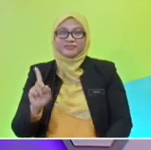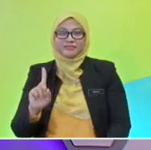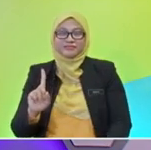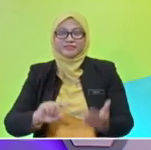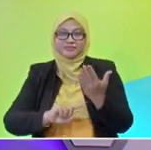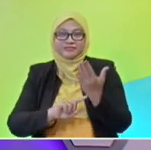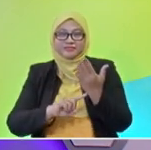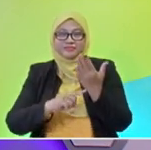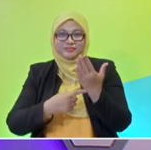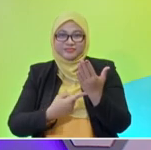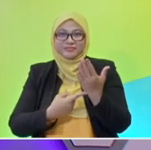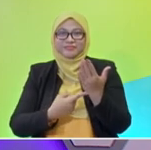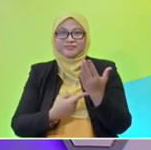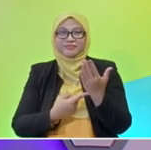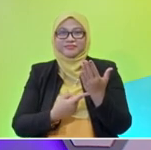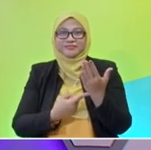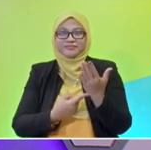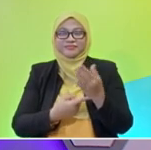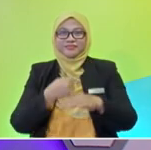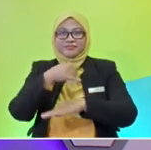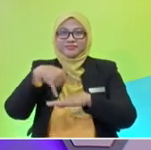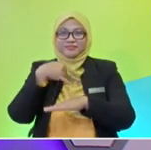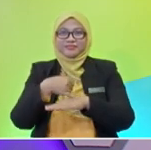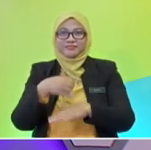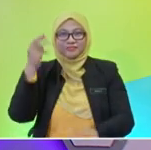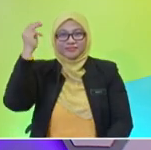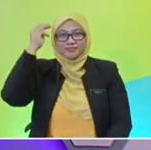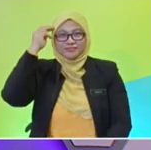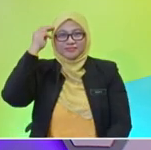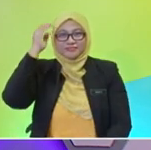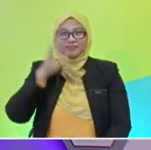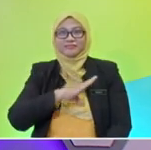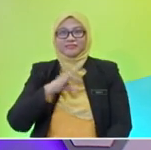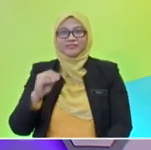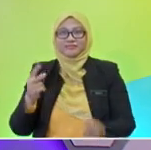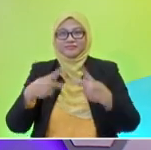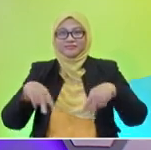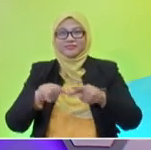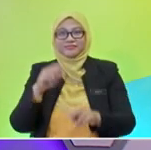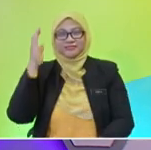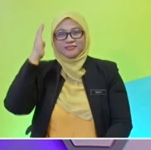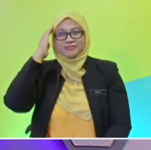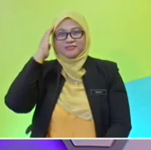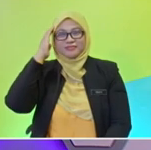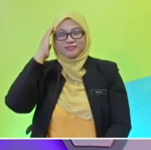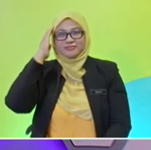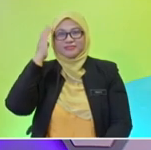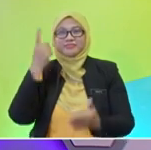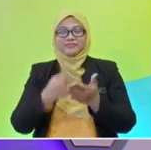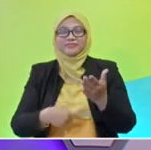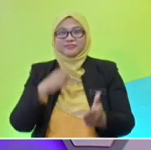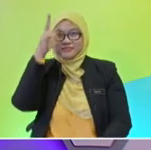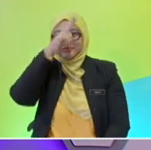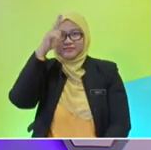Kepulauan Melayu sebenarnya Yason Oke dan perlu kita tahu apa itu Kerajaan Melayu awal dan